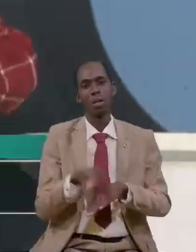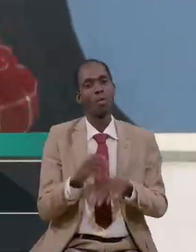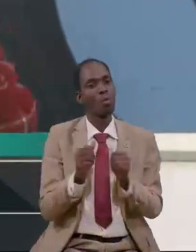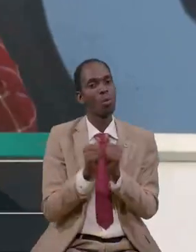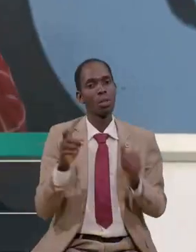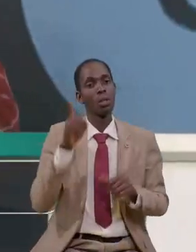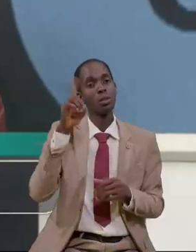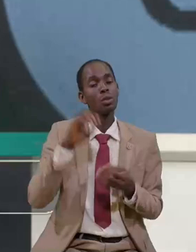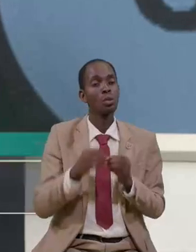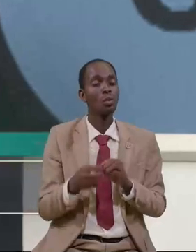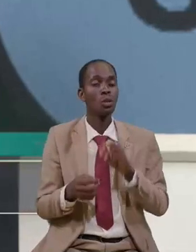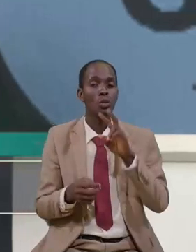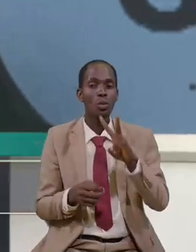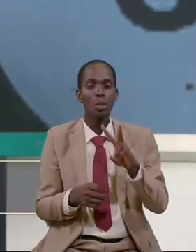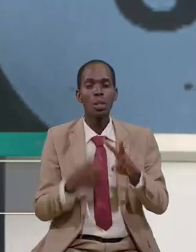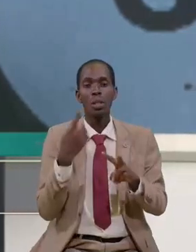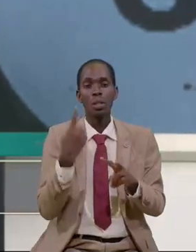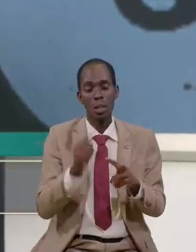point,